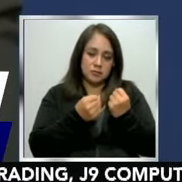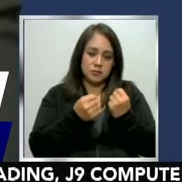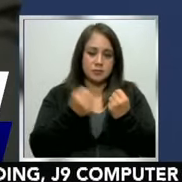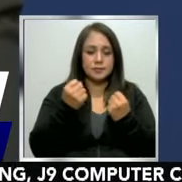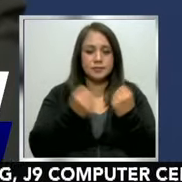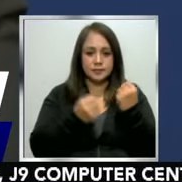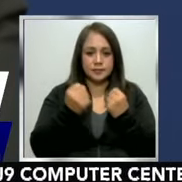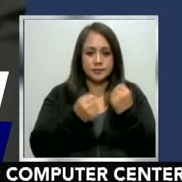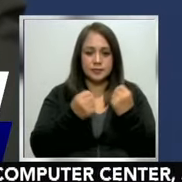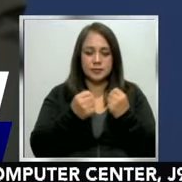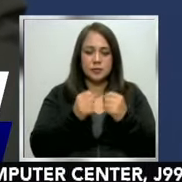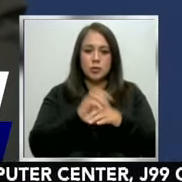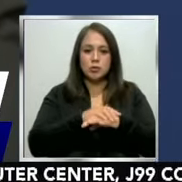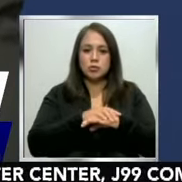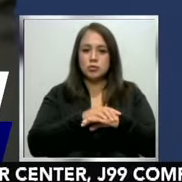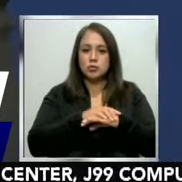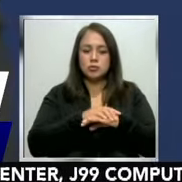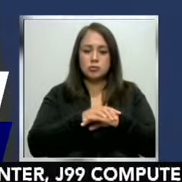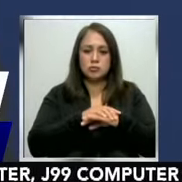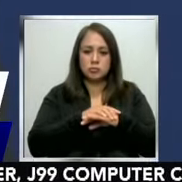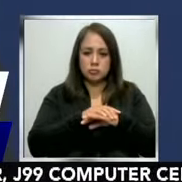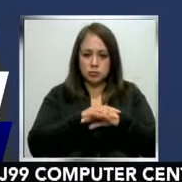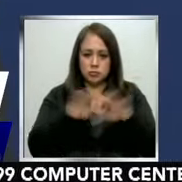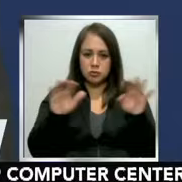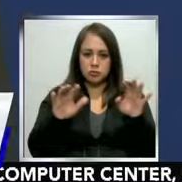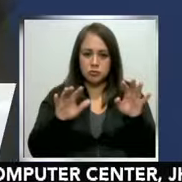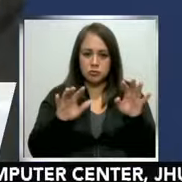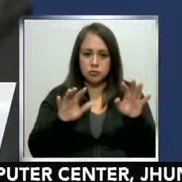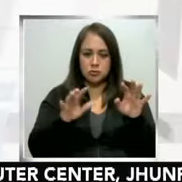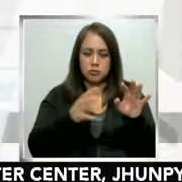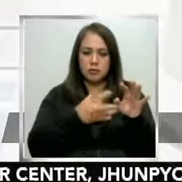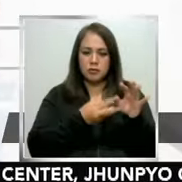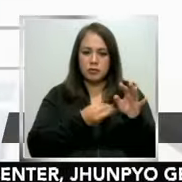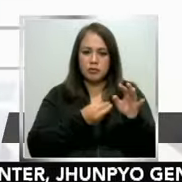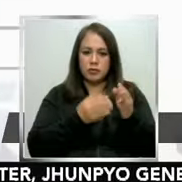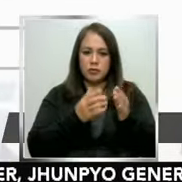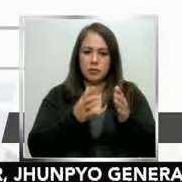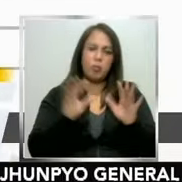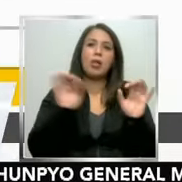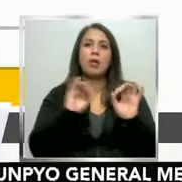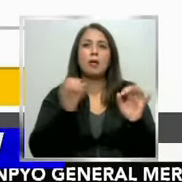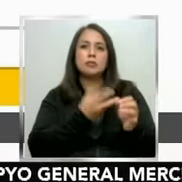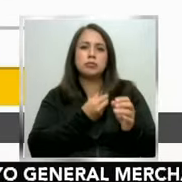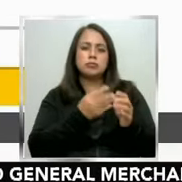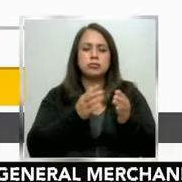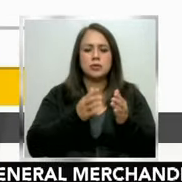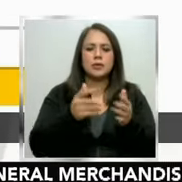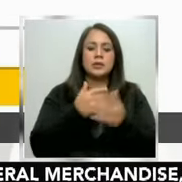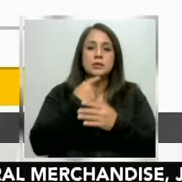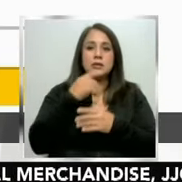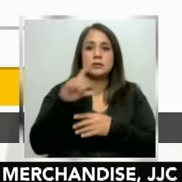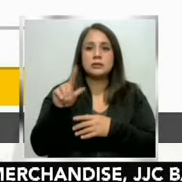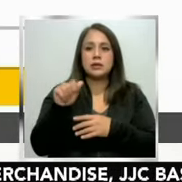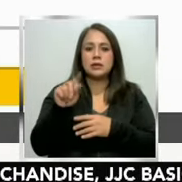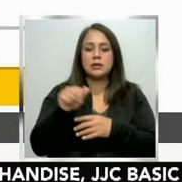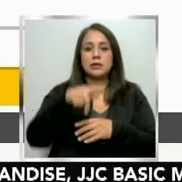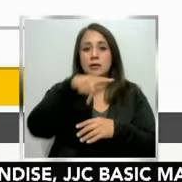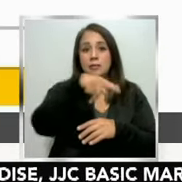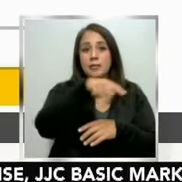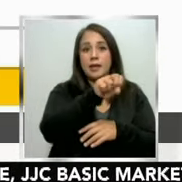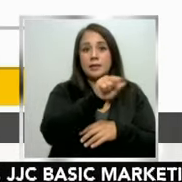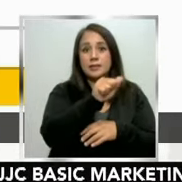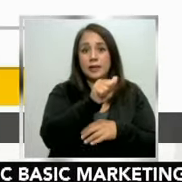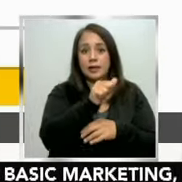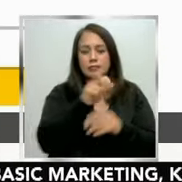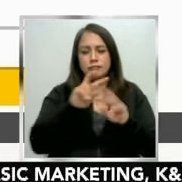don't fear the road. There's no fear. Sa paunang datos ng Philippine Statistics Authority o PSA,